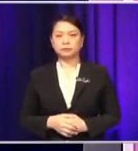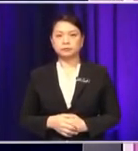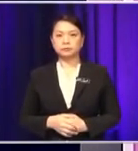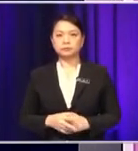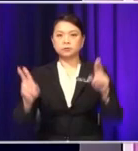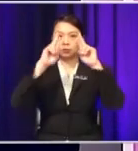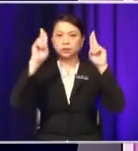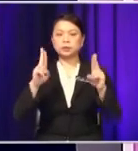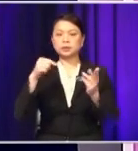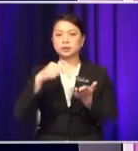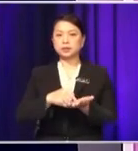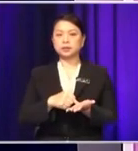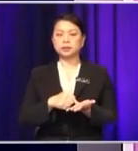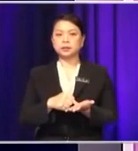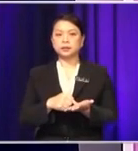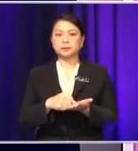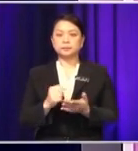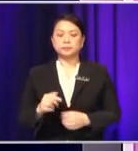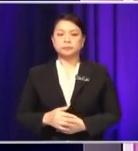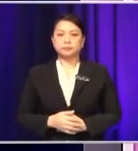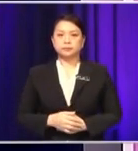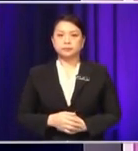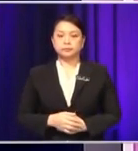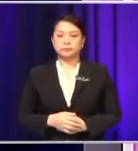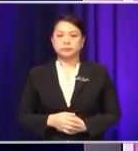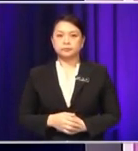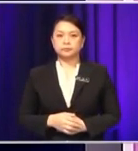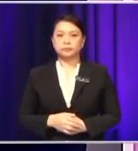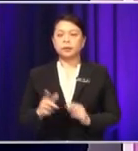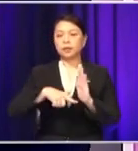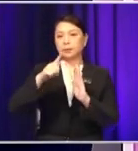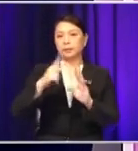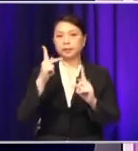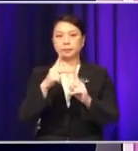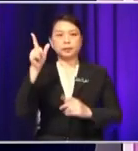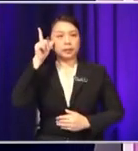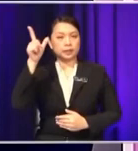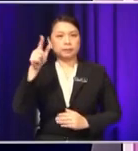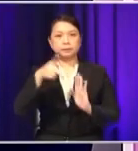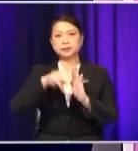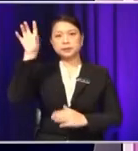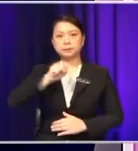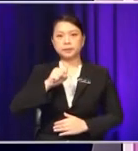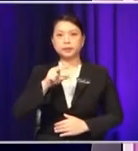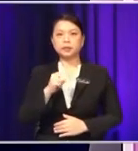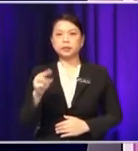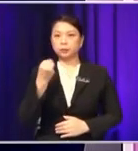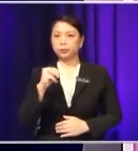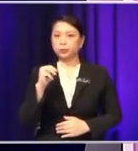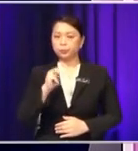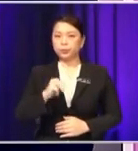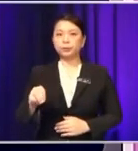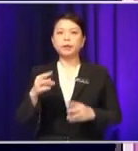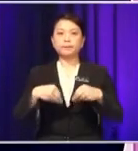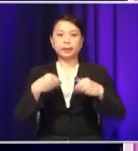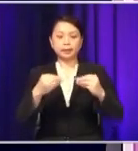kebolehan pelajar itu, tetapi untuk ujian akhir sesi akademik lebih kepada melihat pencapaian pelajar bagi tahap tersebut.